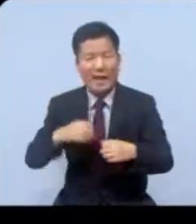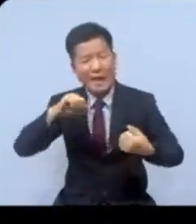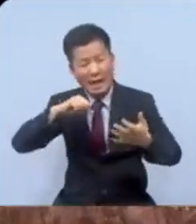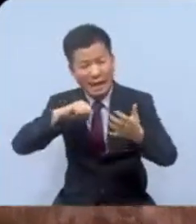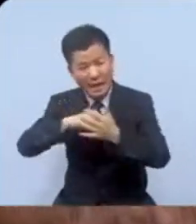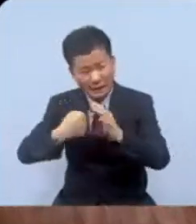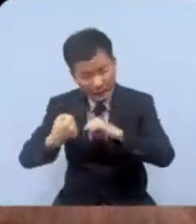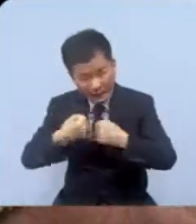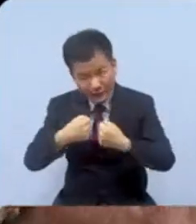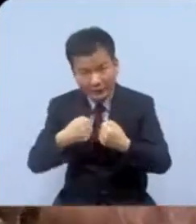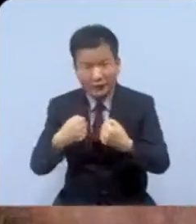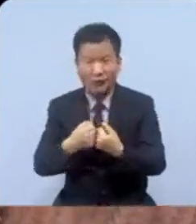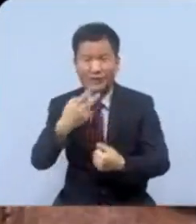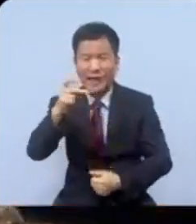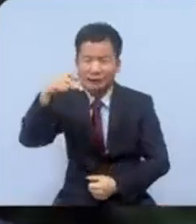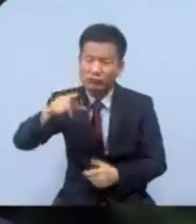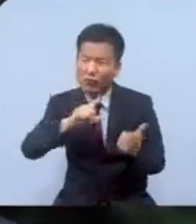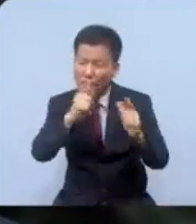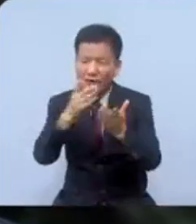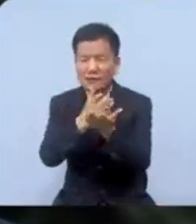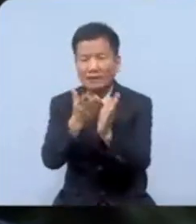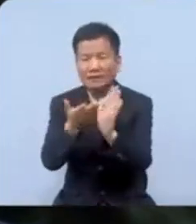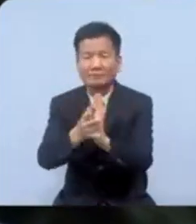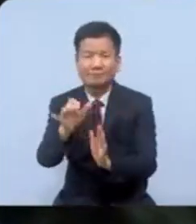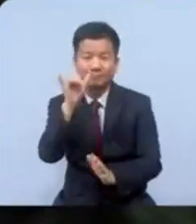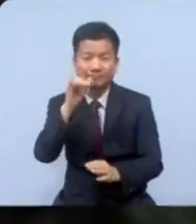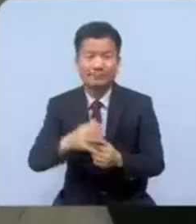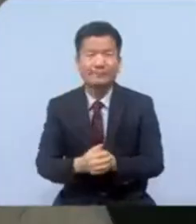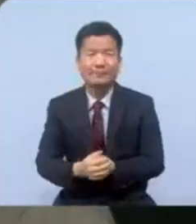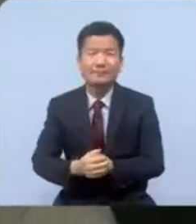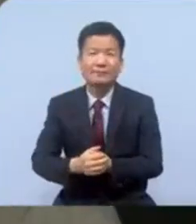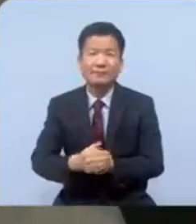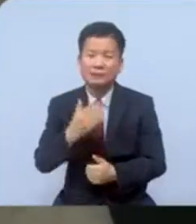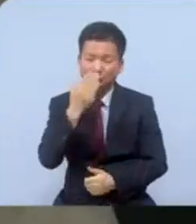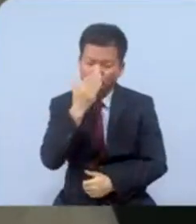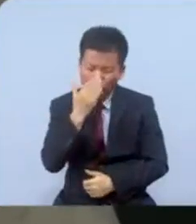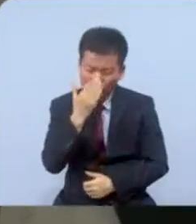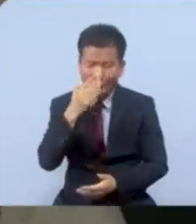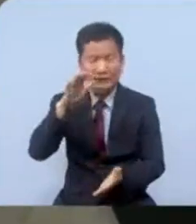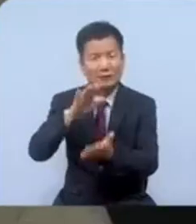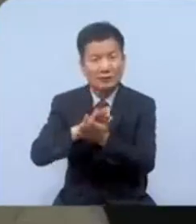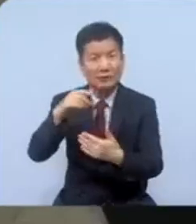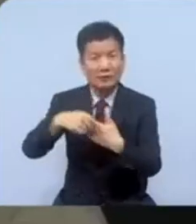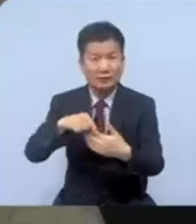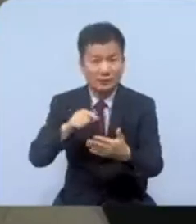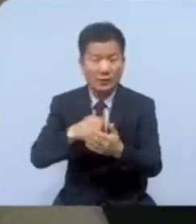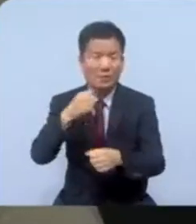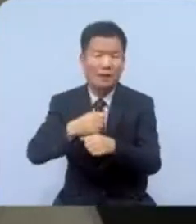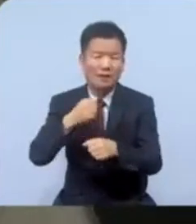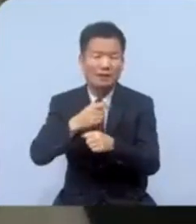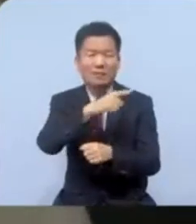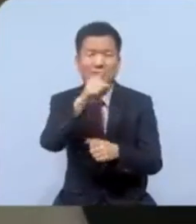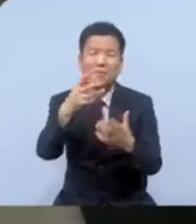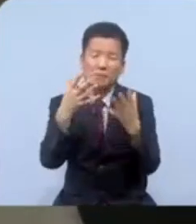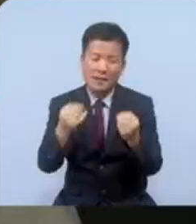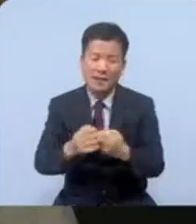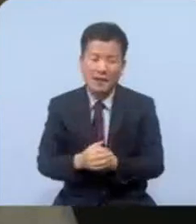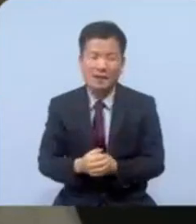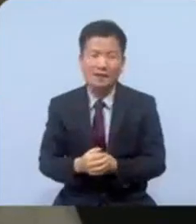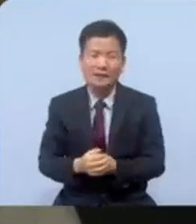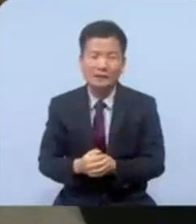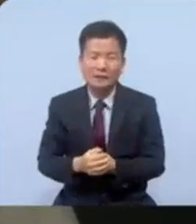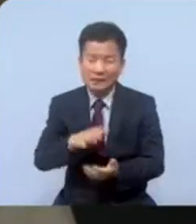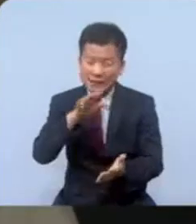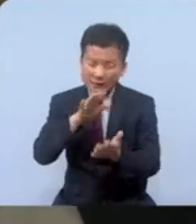다양한 장르의 영화가 펼쳐집니다 좀 더 순수하고 좀 더 열정으로 만들어진 경우들이 많아요 어렵지 않게